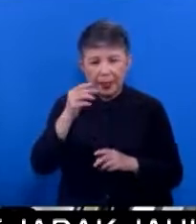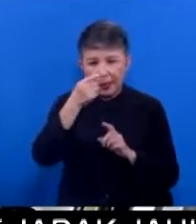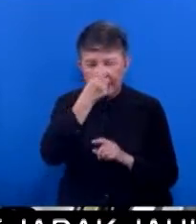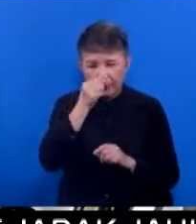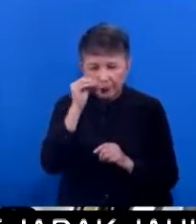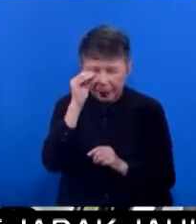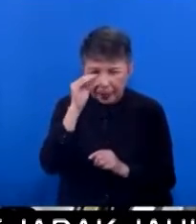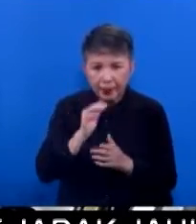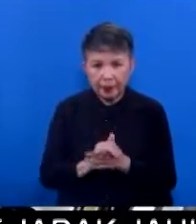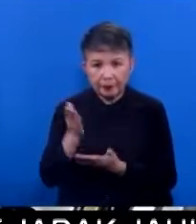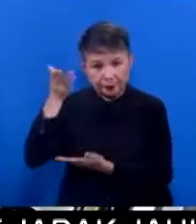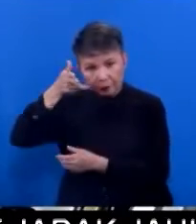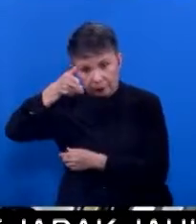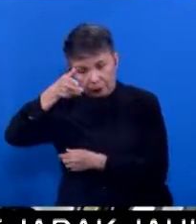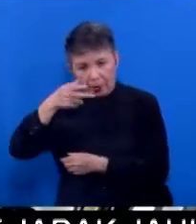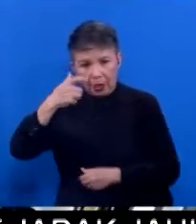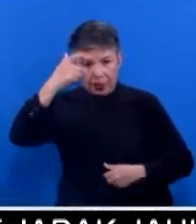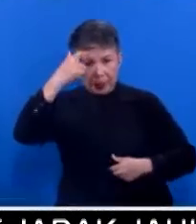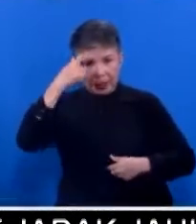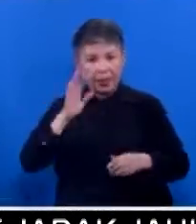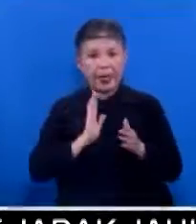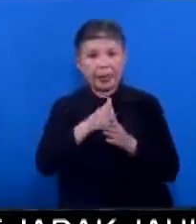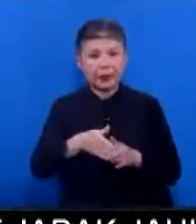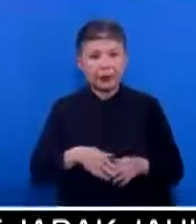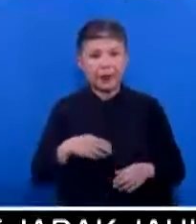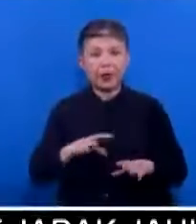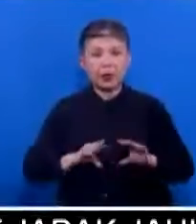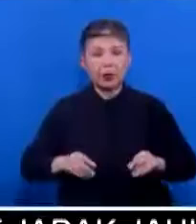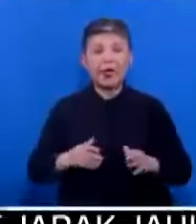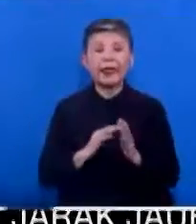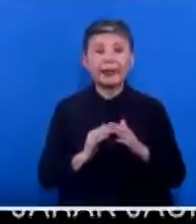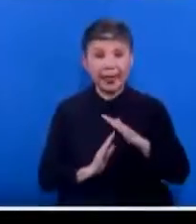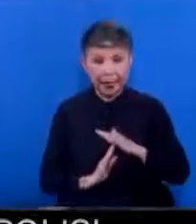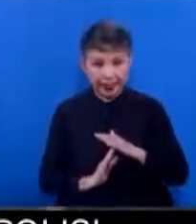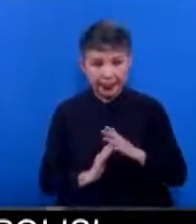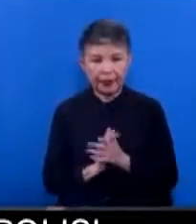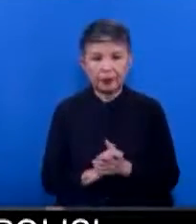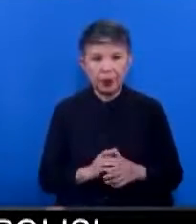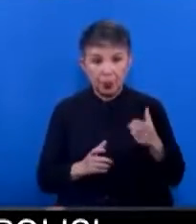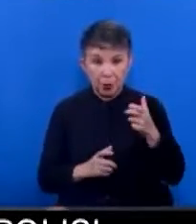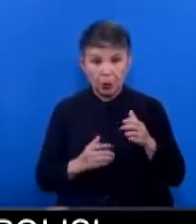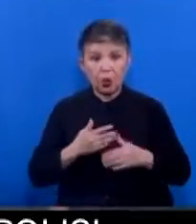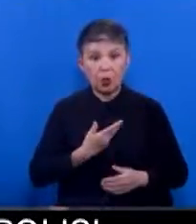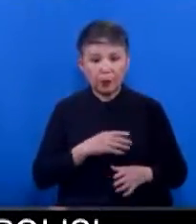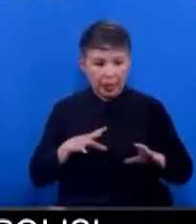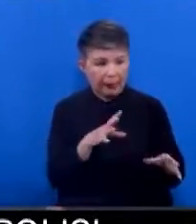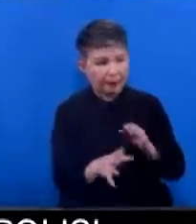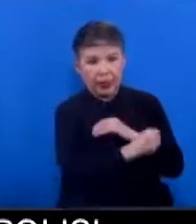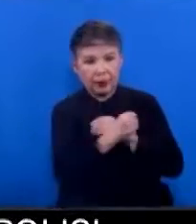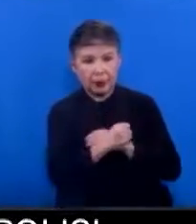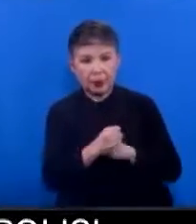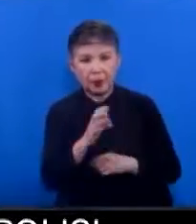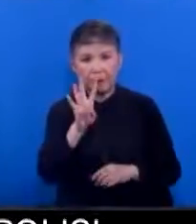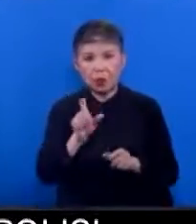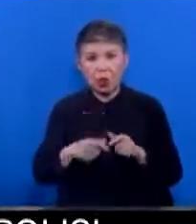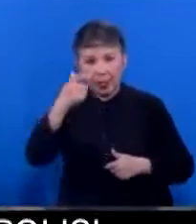Dalam rekaman CCTV, para tersangka menyatroni korban yang sedang beristirahat. Telepon genggam milik korban pun dibawa kawanan berjumlah